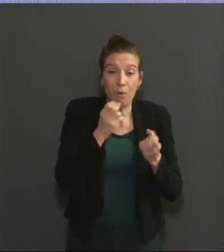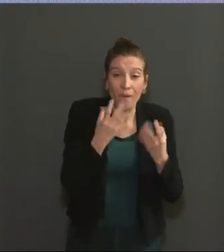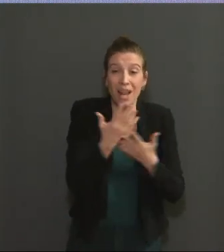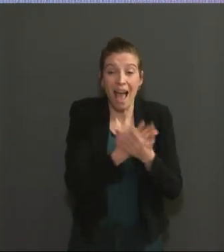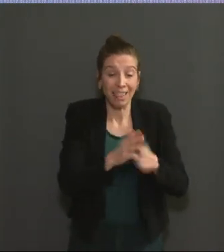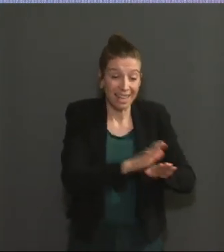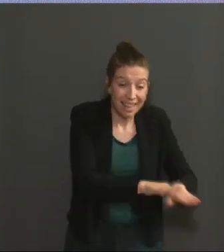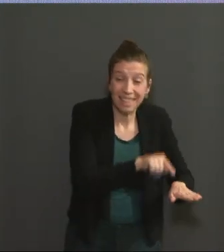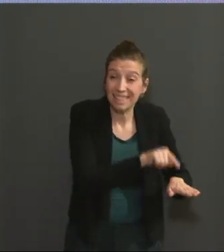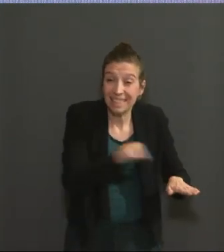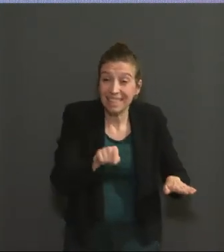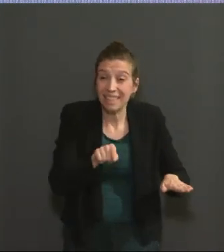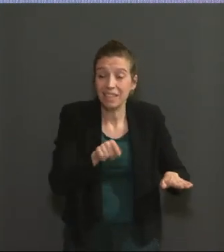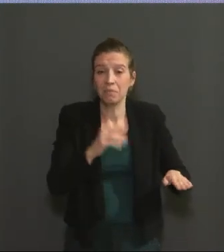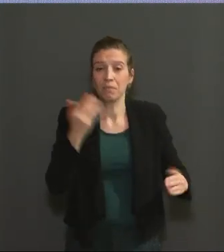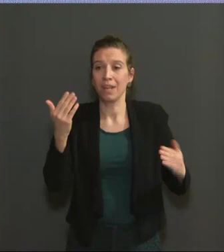dan bij